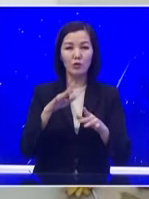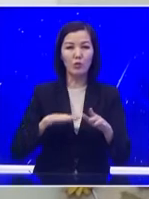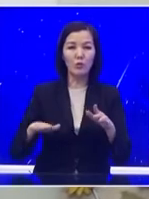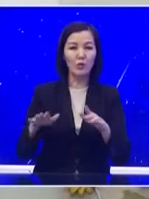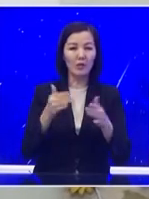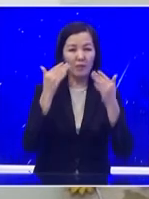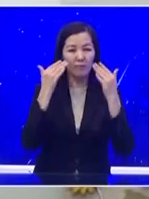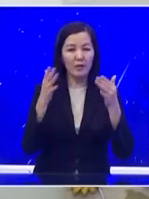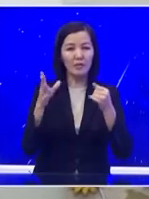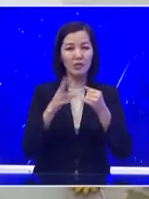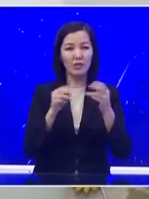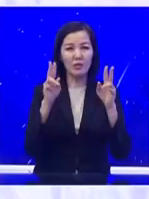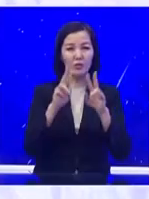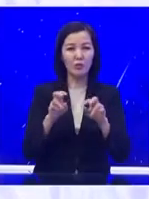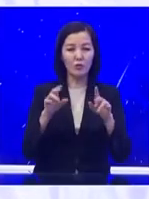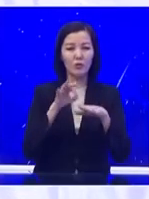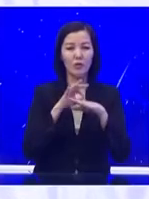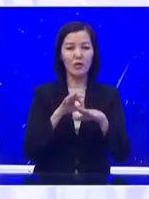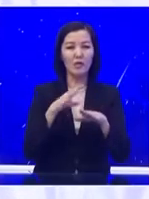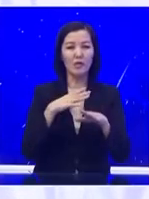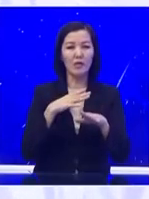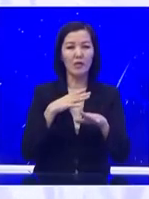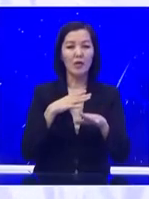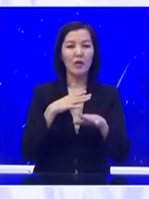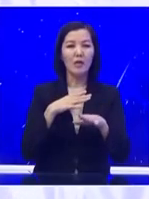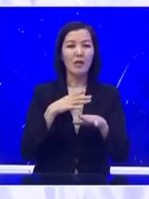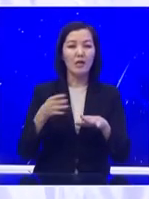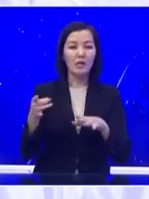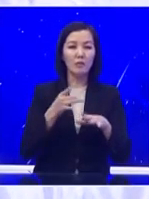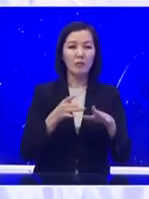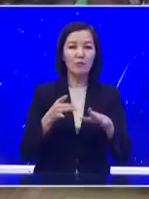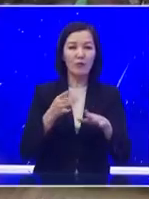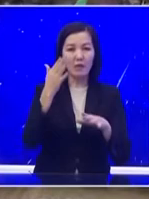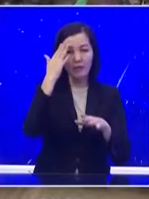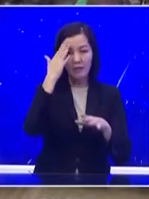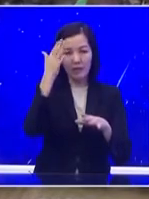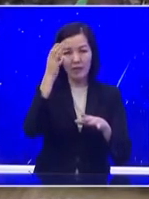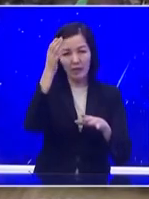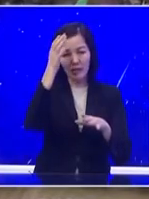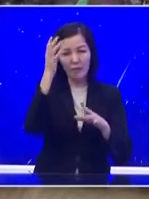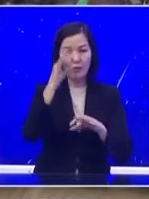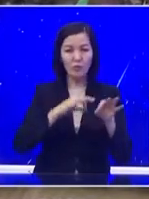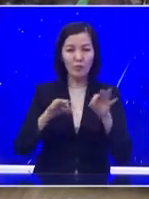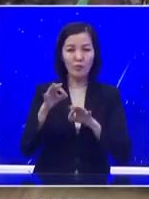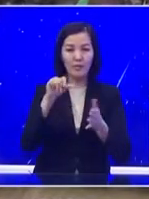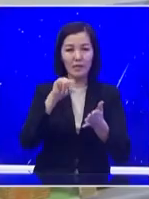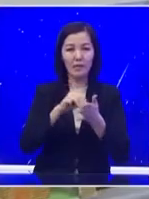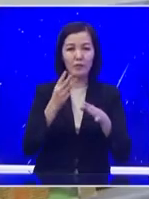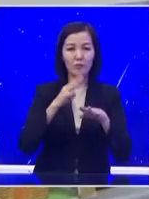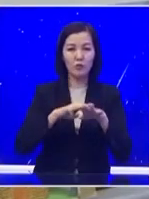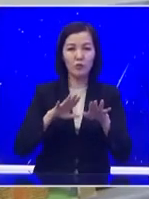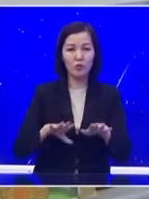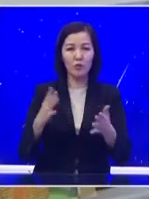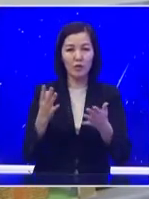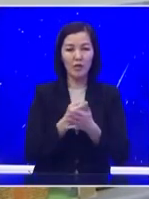белгісі жерлер жайында зерттеу жұмыстарын жүргізген. Ол осы жұмысымен республикалық дарын ғылыми жобасына қатысып, 3-ші орынды иеленіпті.